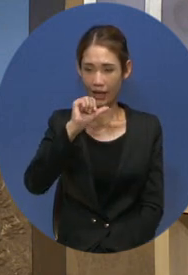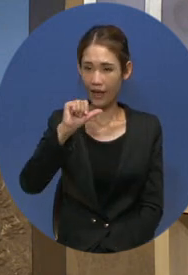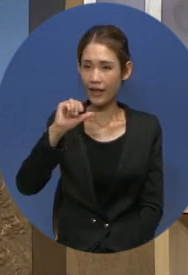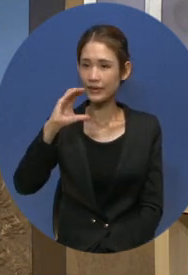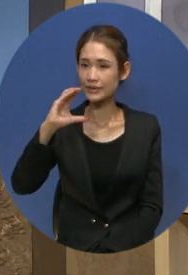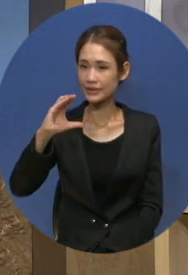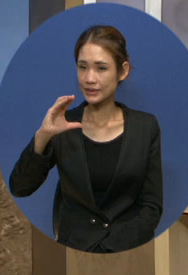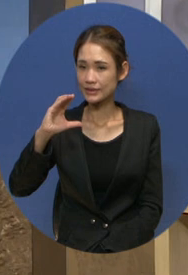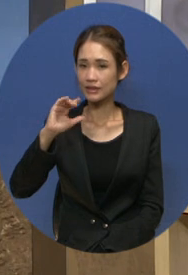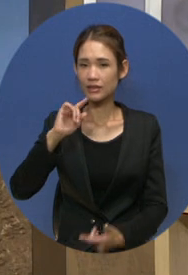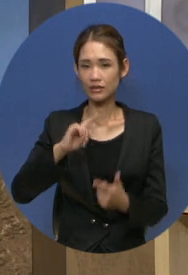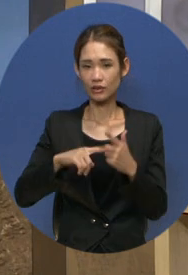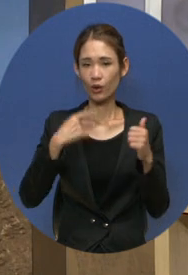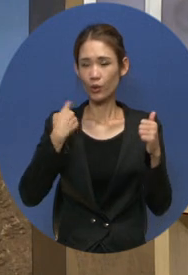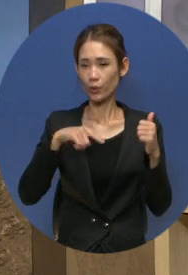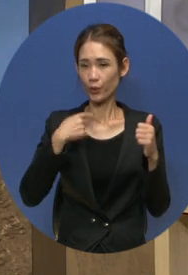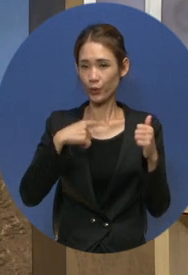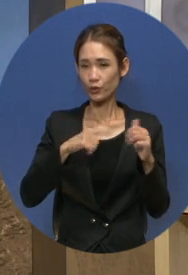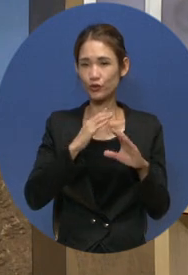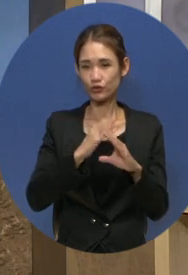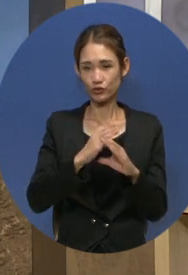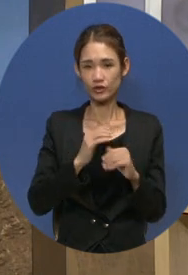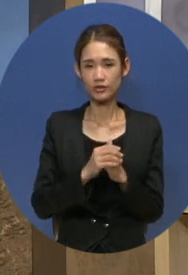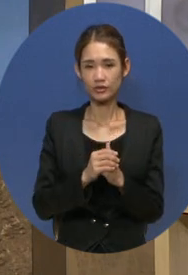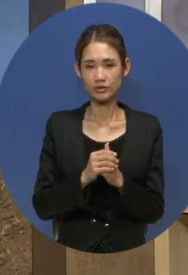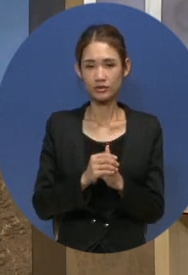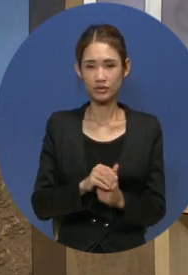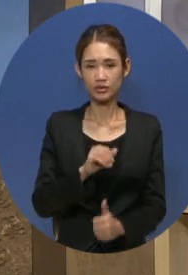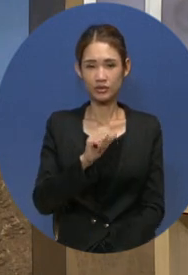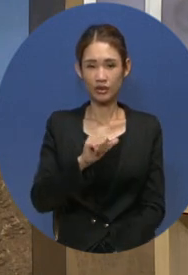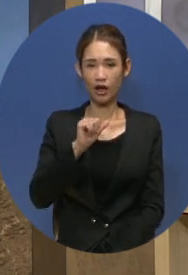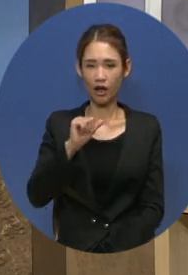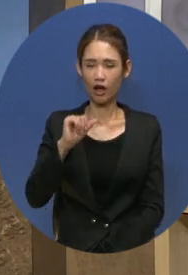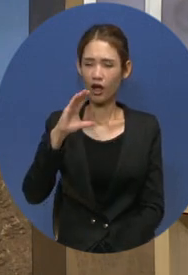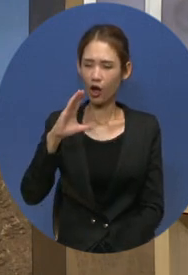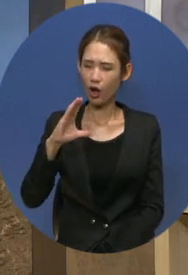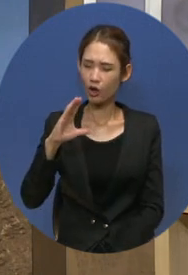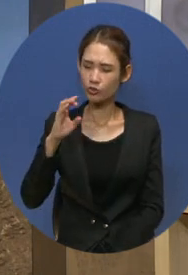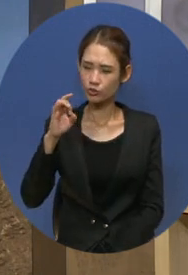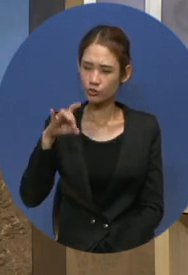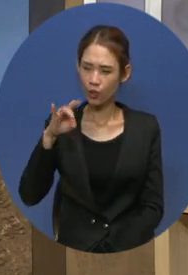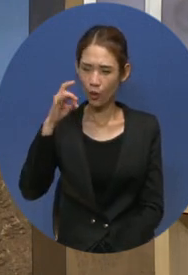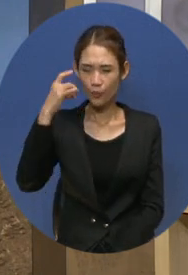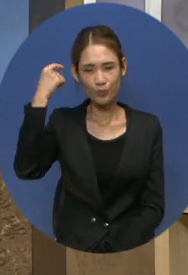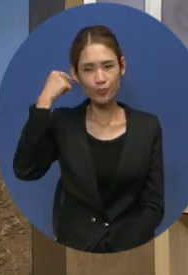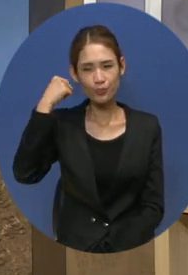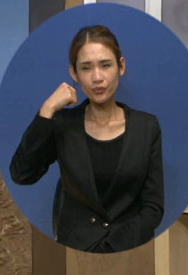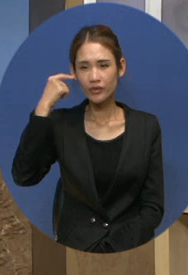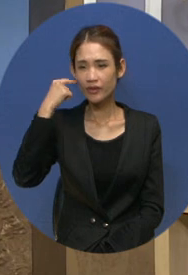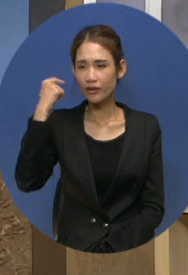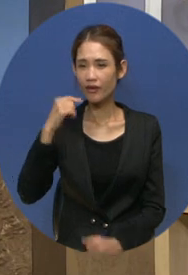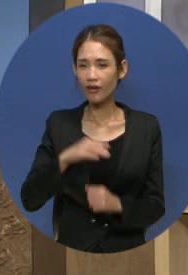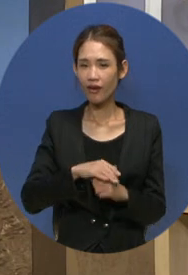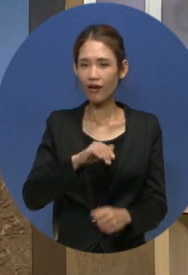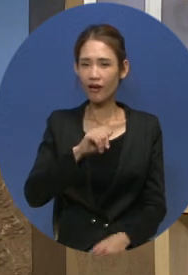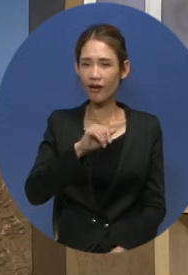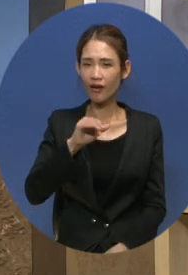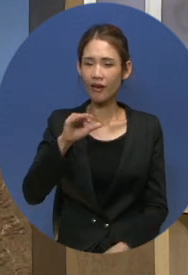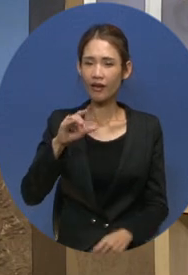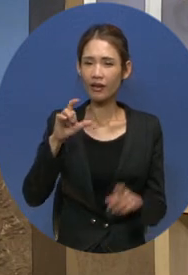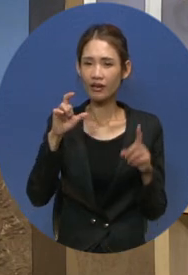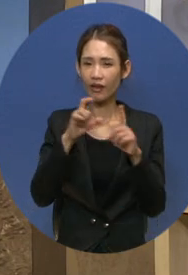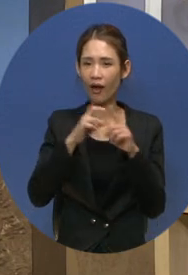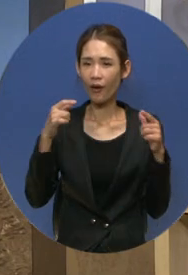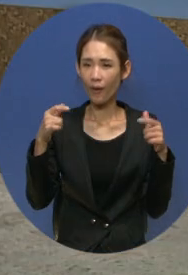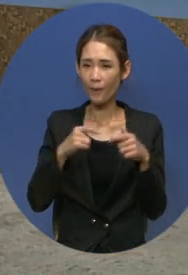대해서 교육을 하고 있다고 들었는데요. 네. 저는 AAC가 좀 생소한데 네. AAC가 어떤